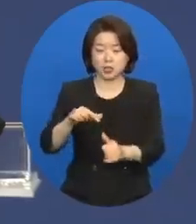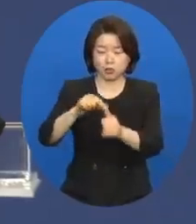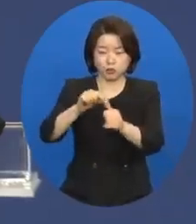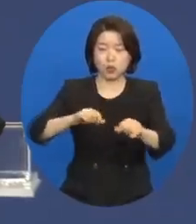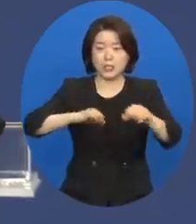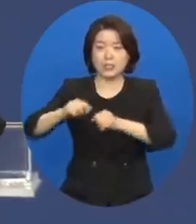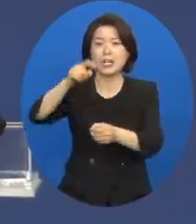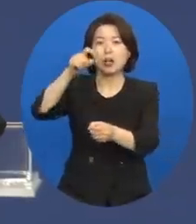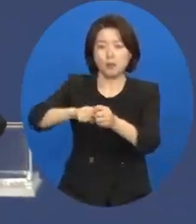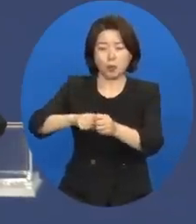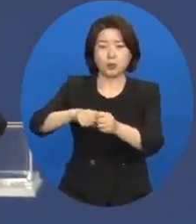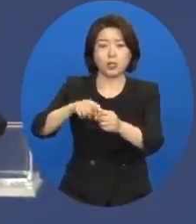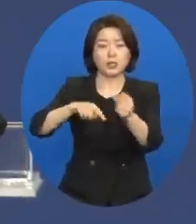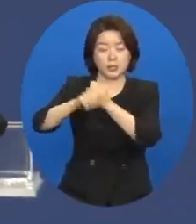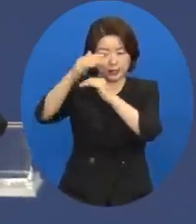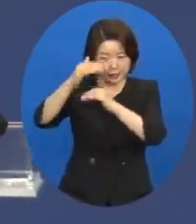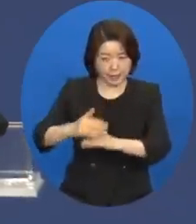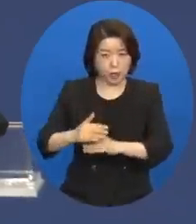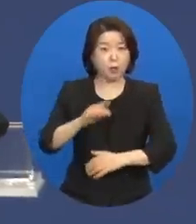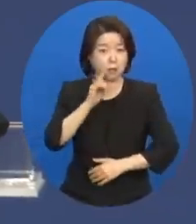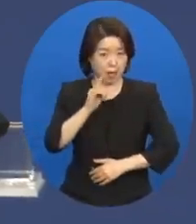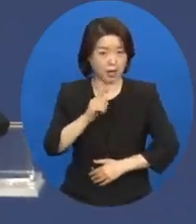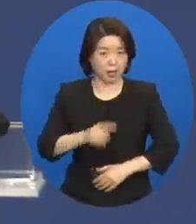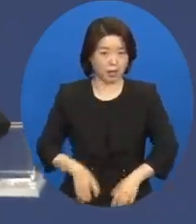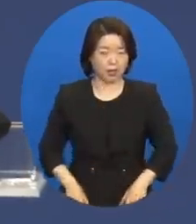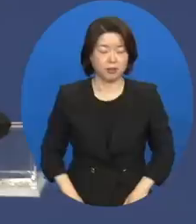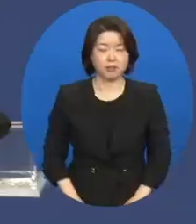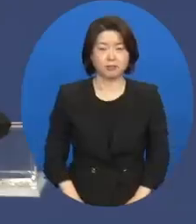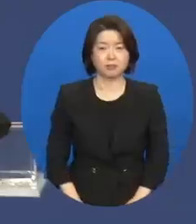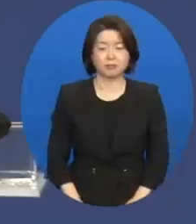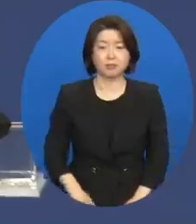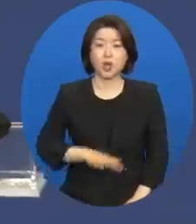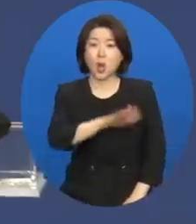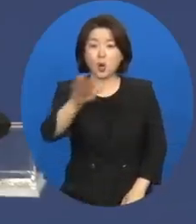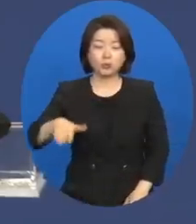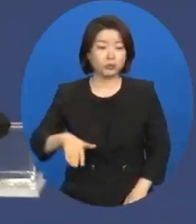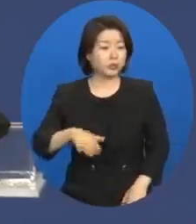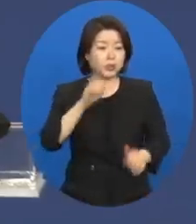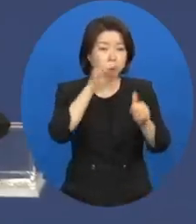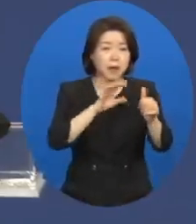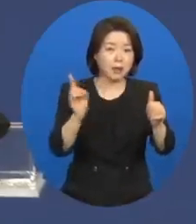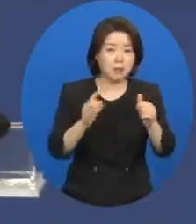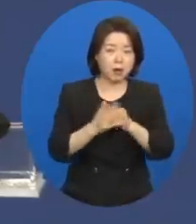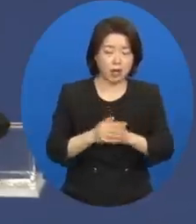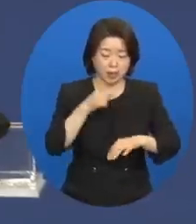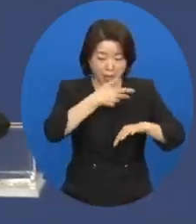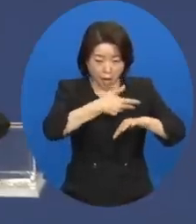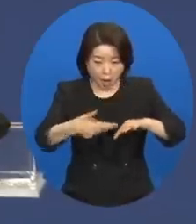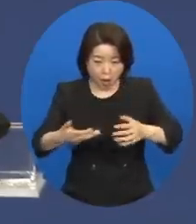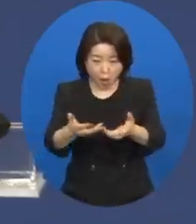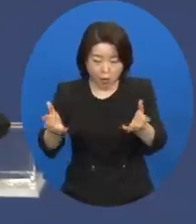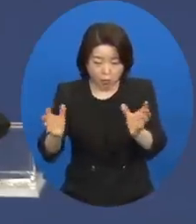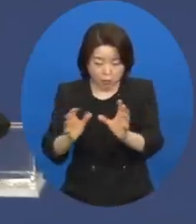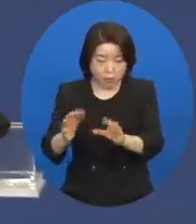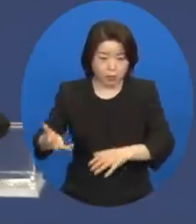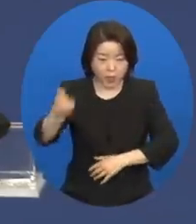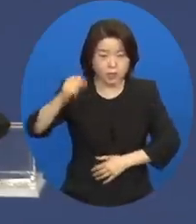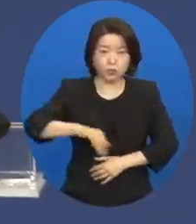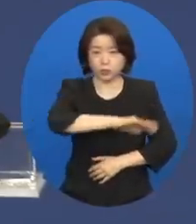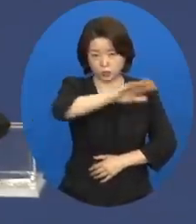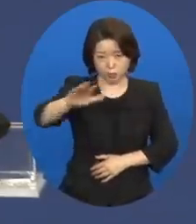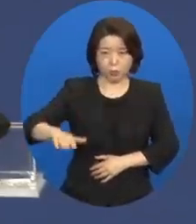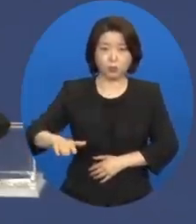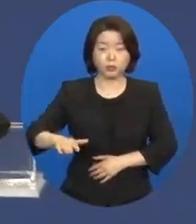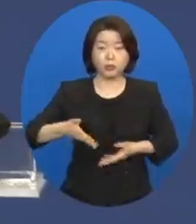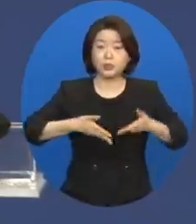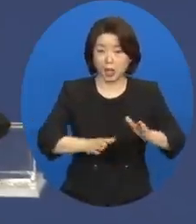목적을 그 의미, 내용으로 말할 때 그렇게 말씀했어요. 우리를 뭐라고 말해? 혈육을 가지고 태어난 우리 모두는